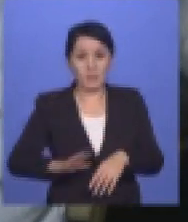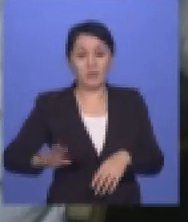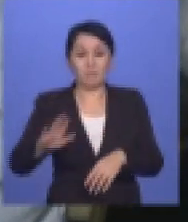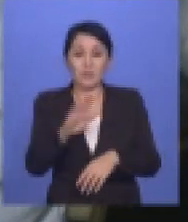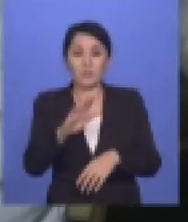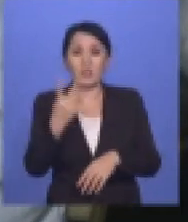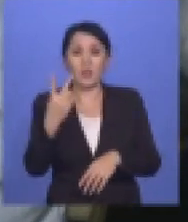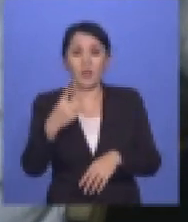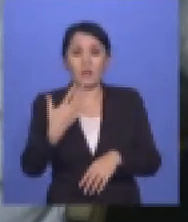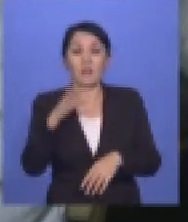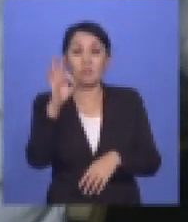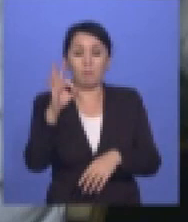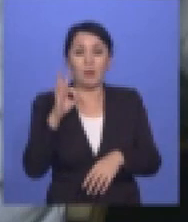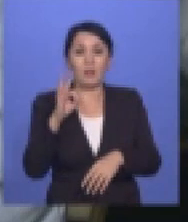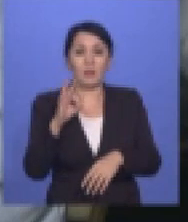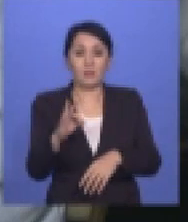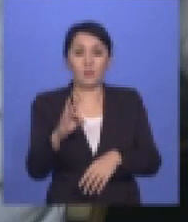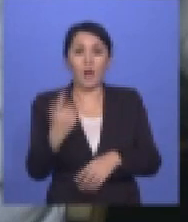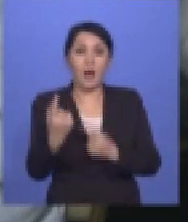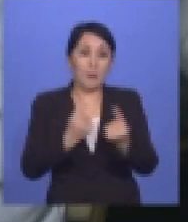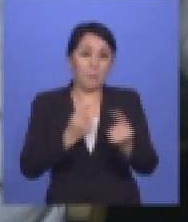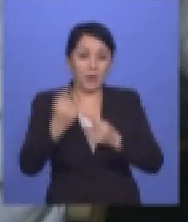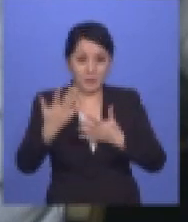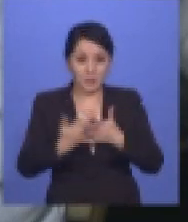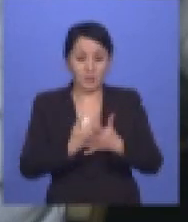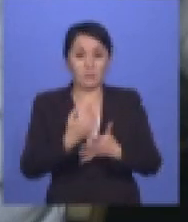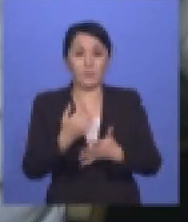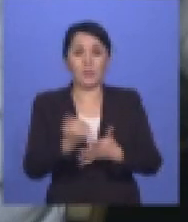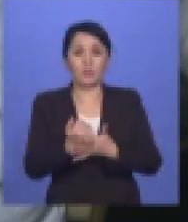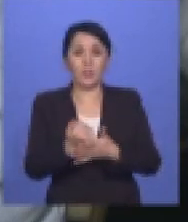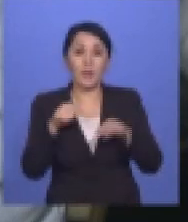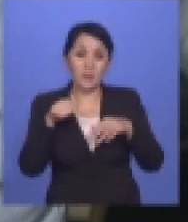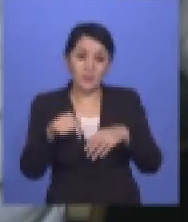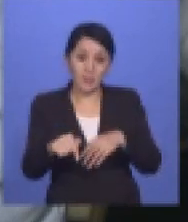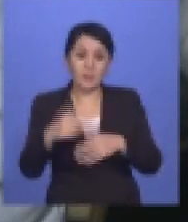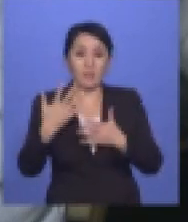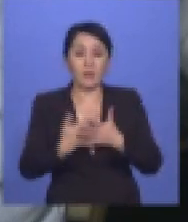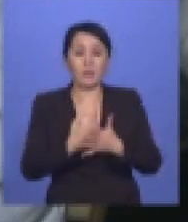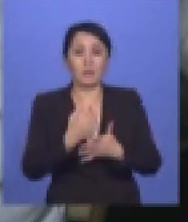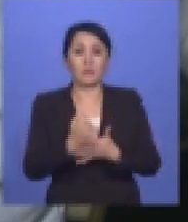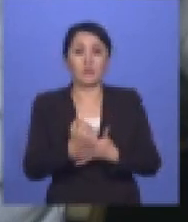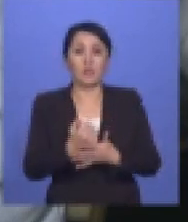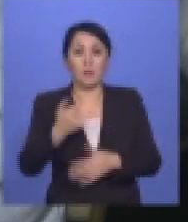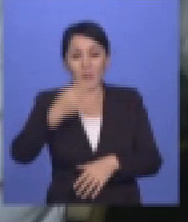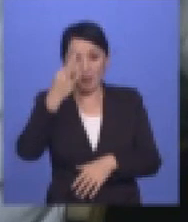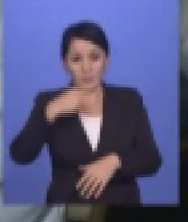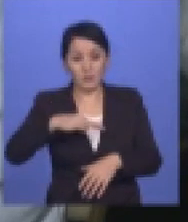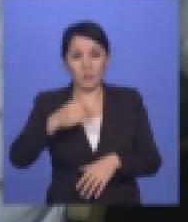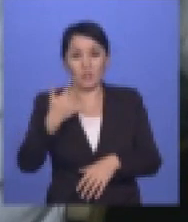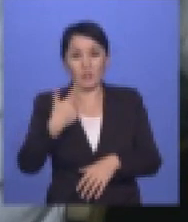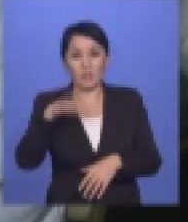еліміздің 25% жиналған астықтың дәл осы жерде жиналады. Май дақылдардың